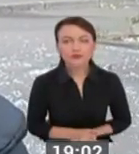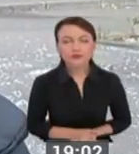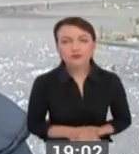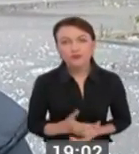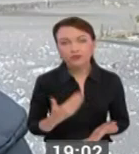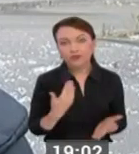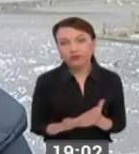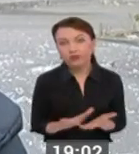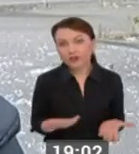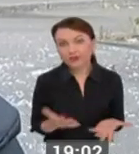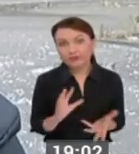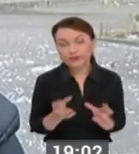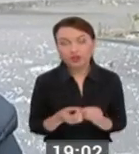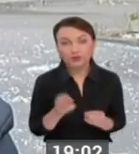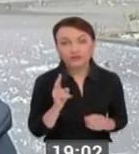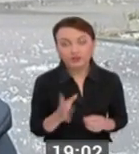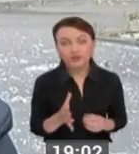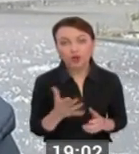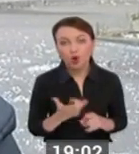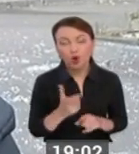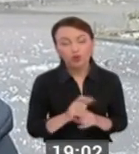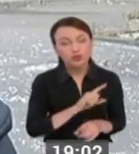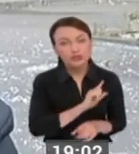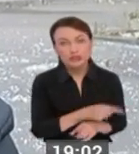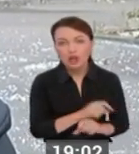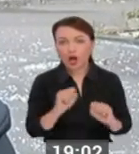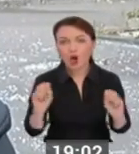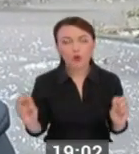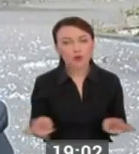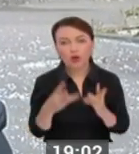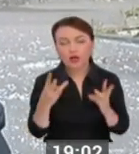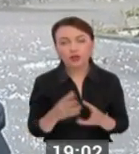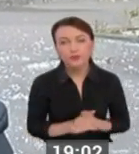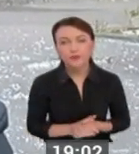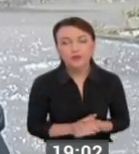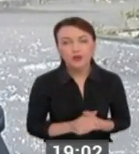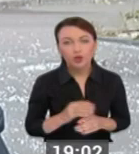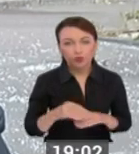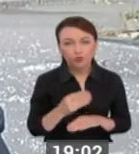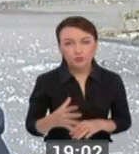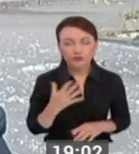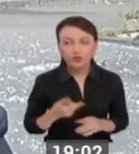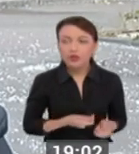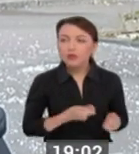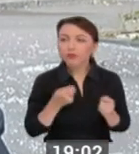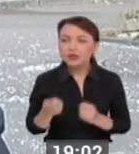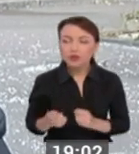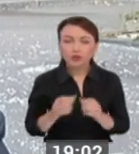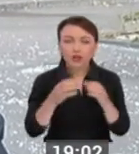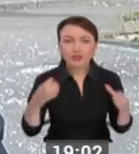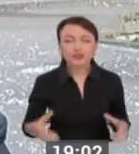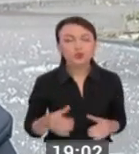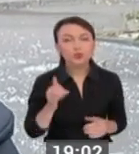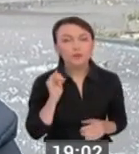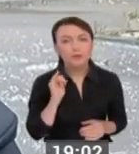Ну вот, в целом квартира очень сильно обгорела. Он когда он принес с собой канистру бензина,